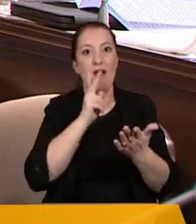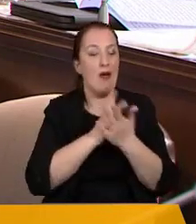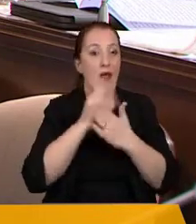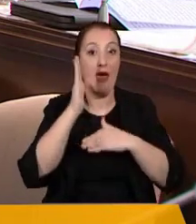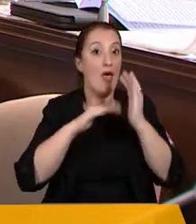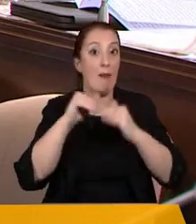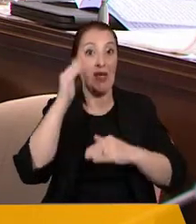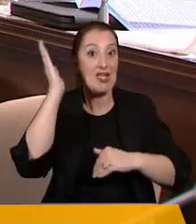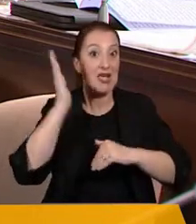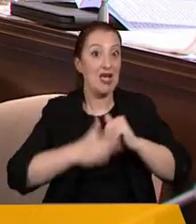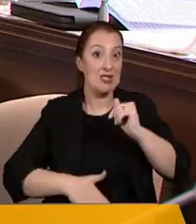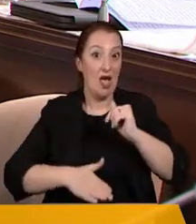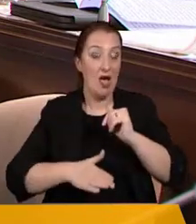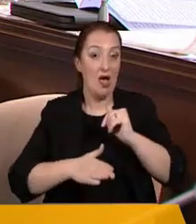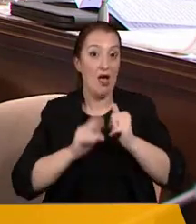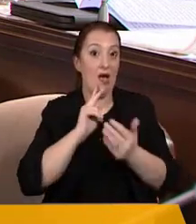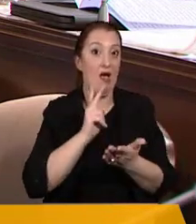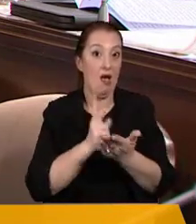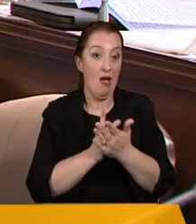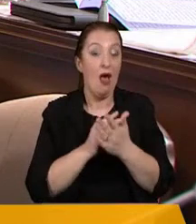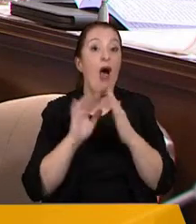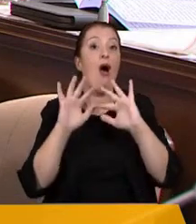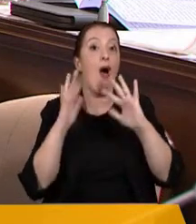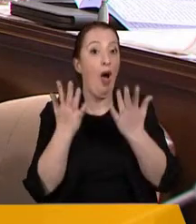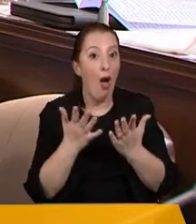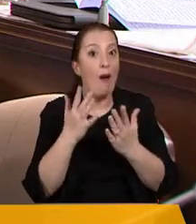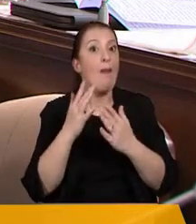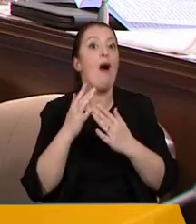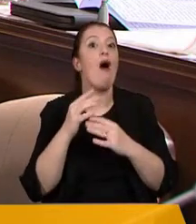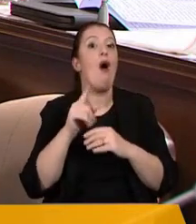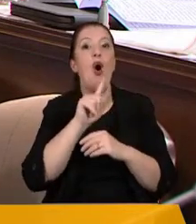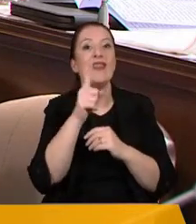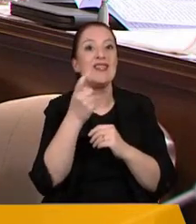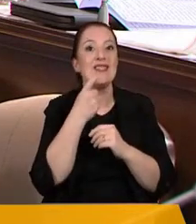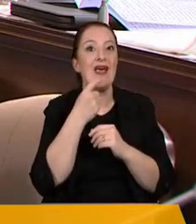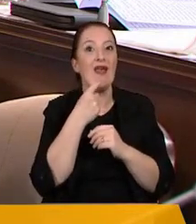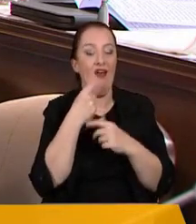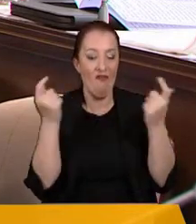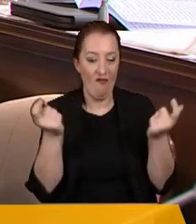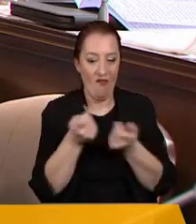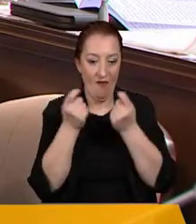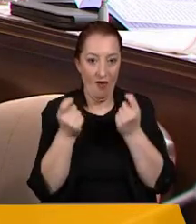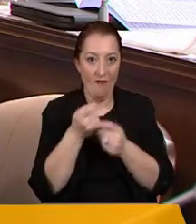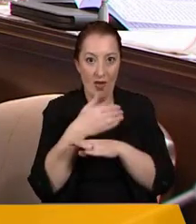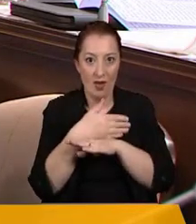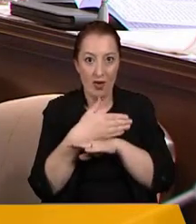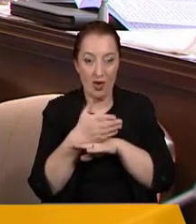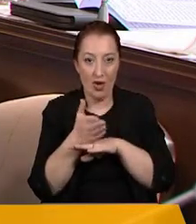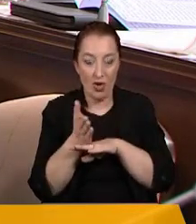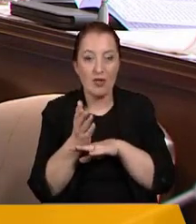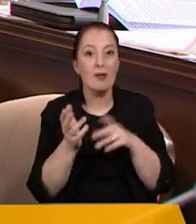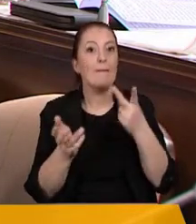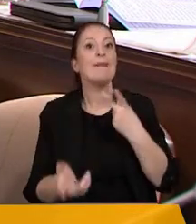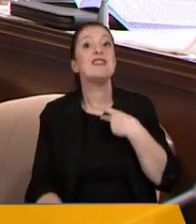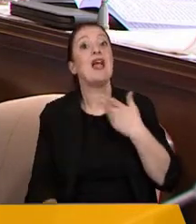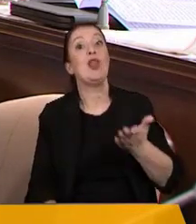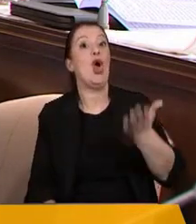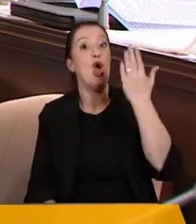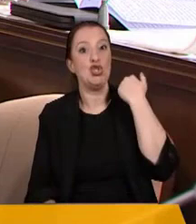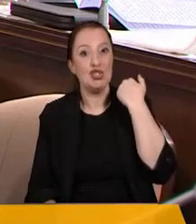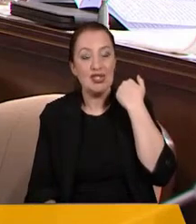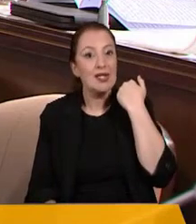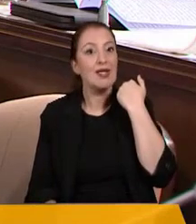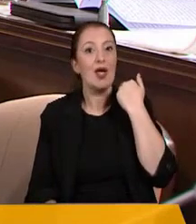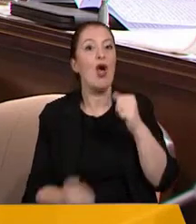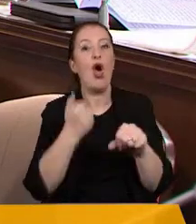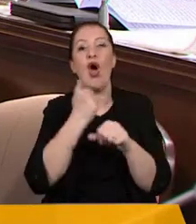edilmişti. Lakin aradan 10 yıl gibi bir süre geçmesine rağmen bizden önceki